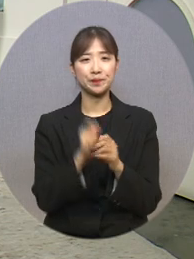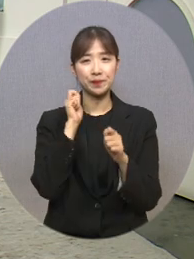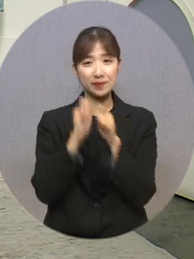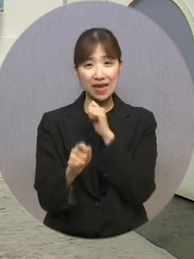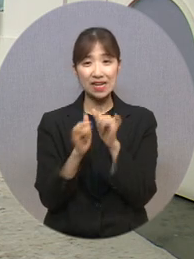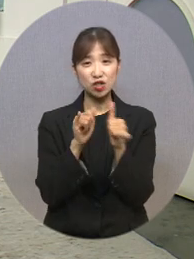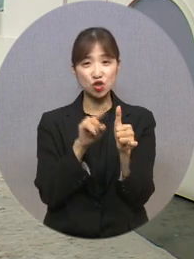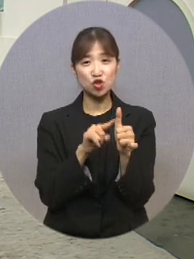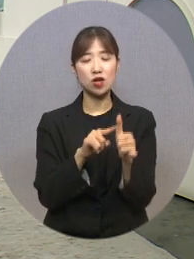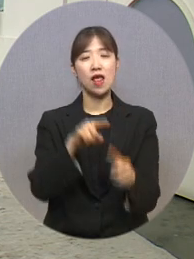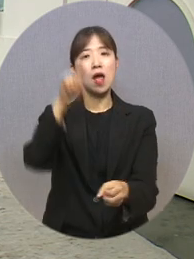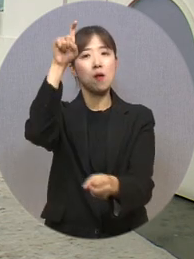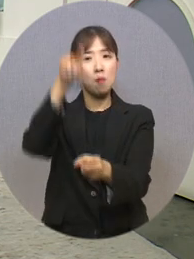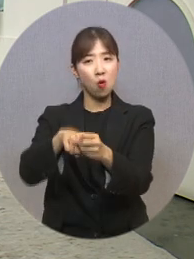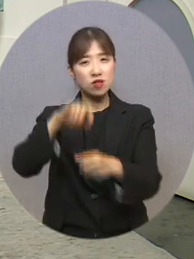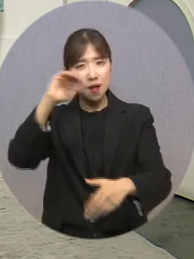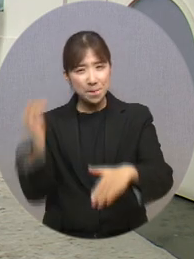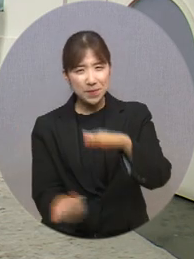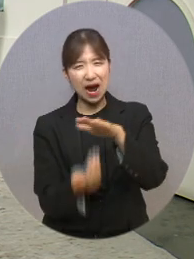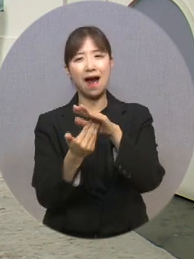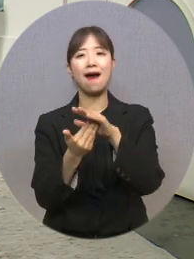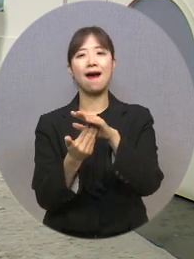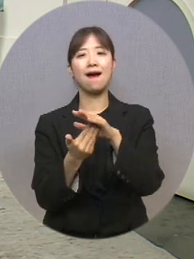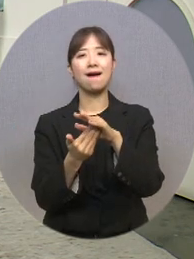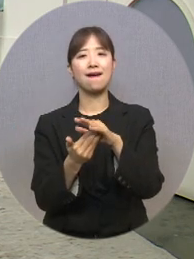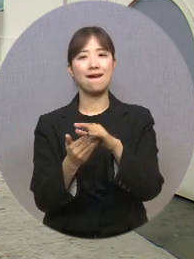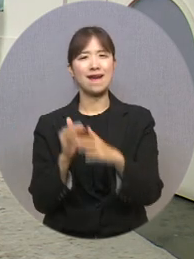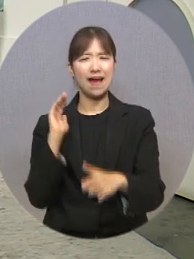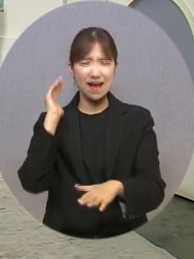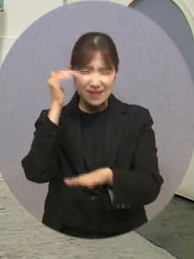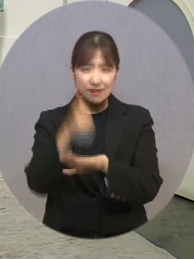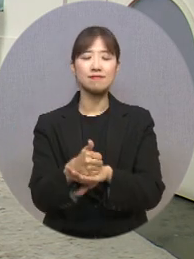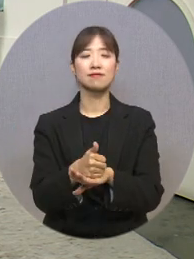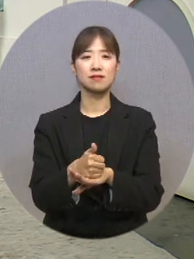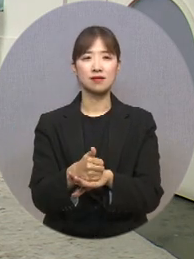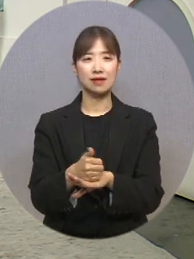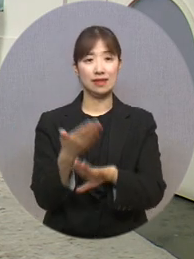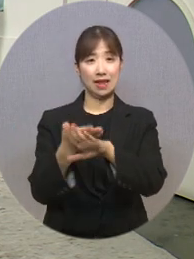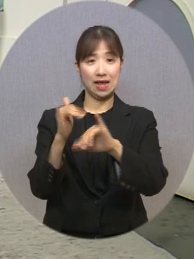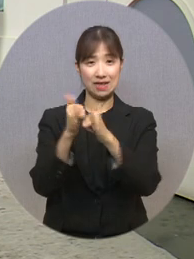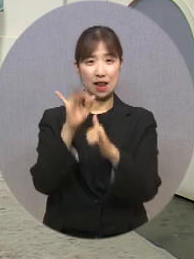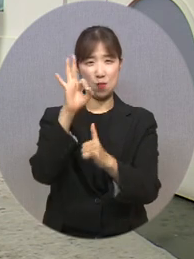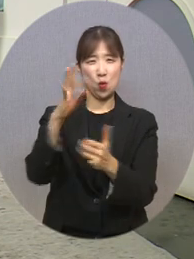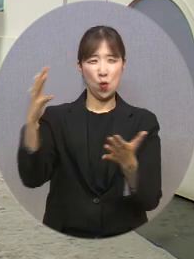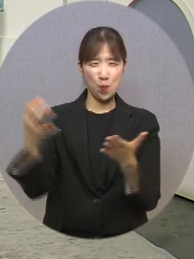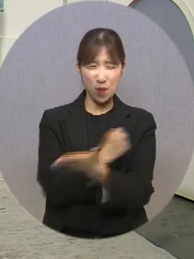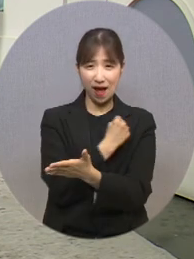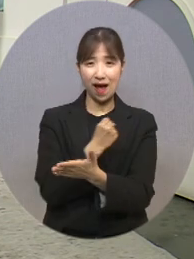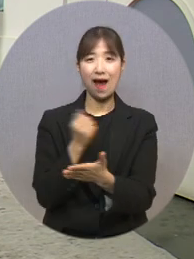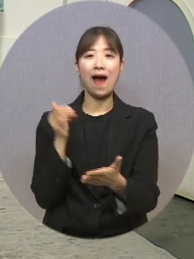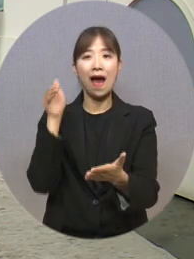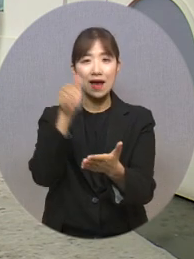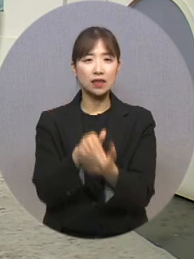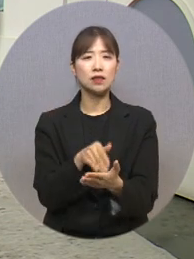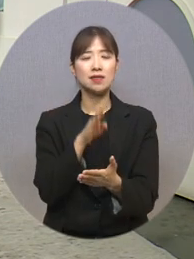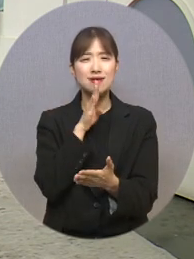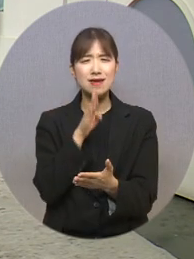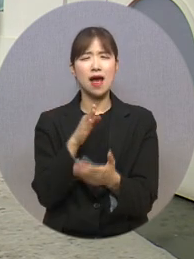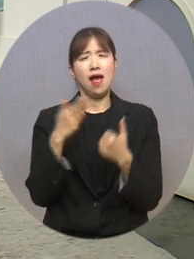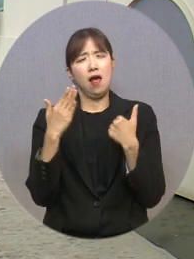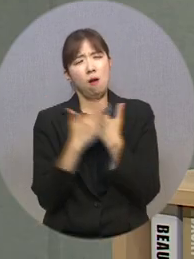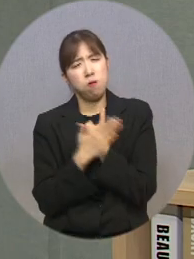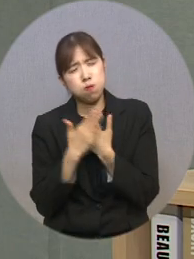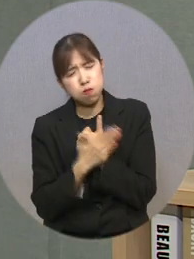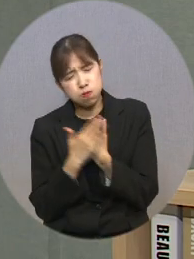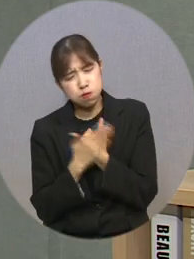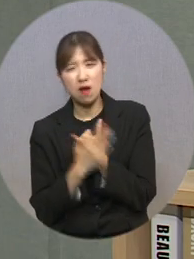사기꾼이 목적이 달성될 때까지 다시 말해서 네. 남의 돈을 이제 가로챌 때까지는 너무 미안할 정도로 너무